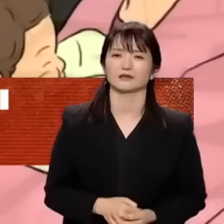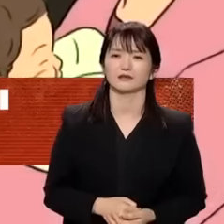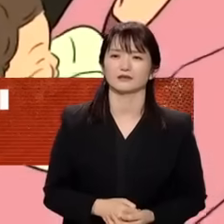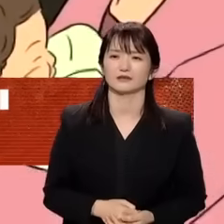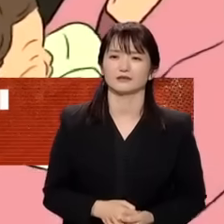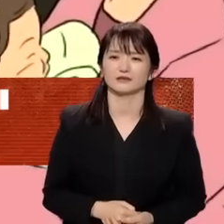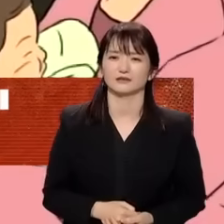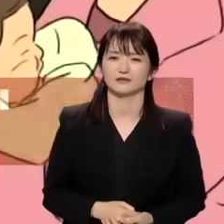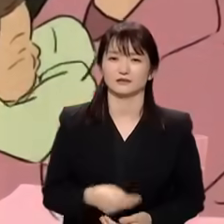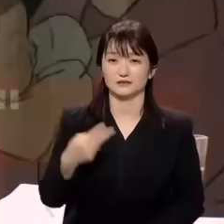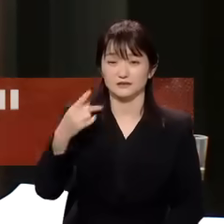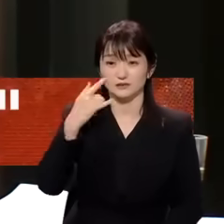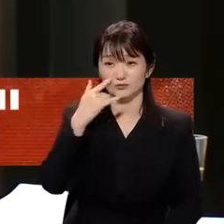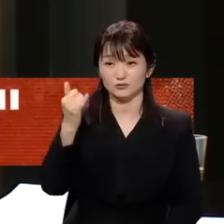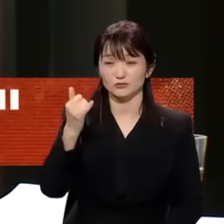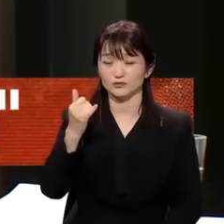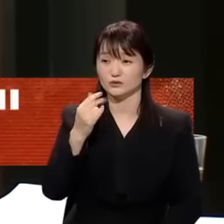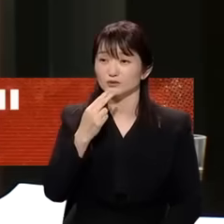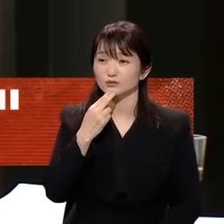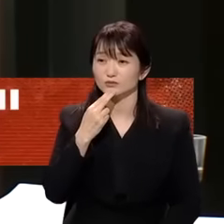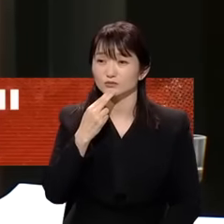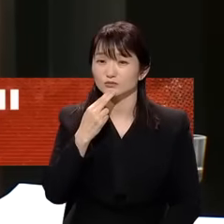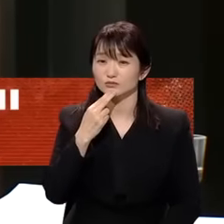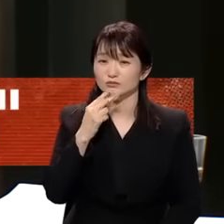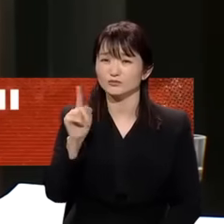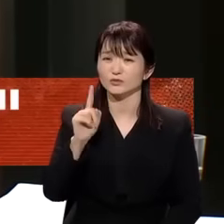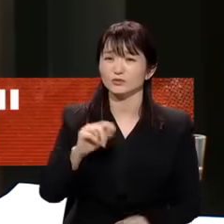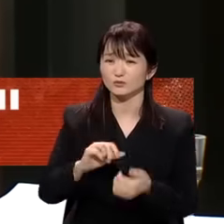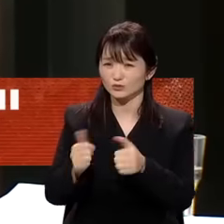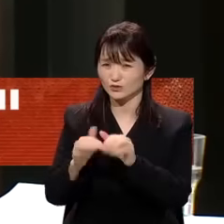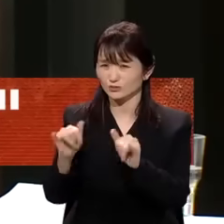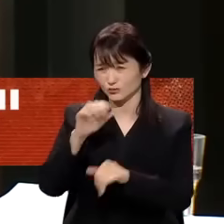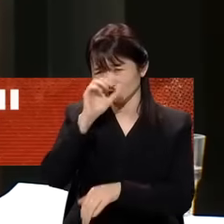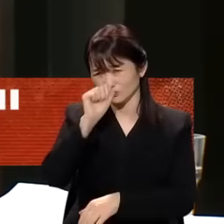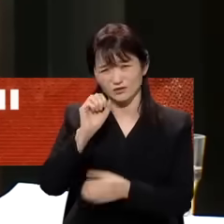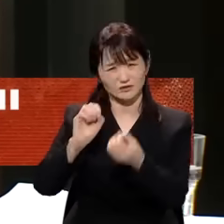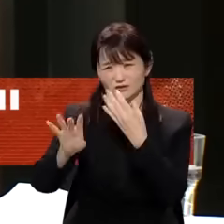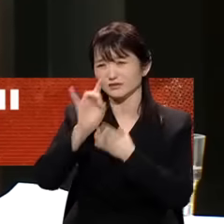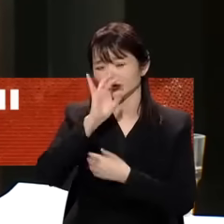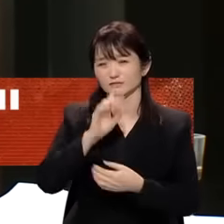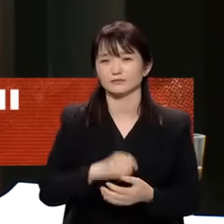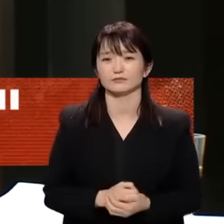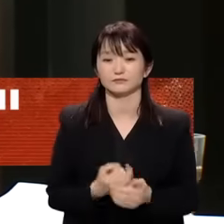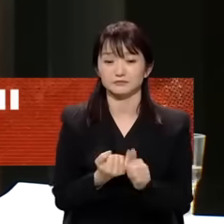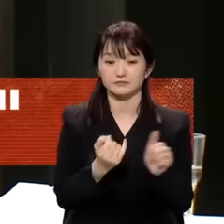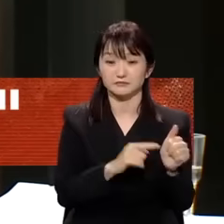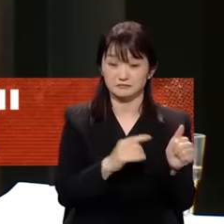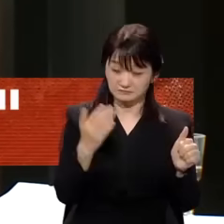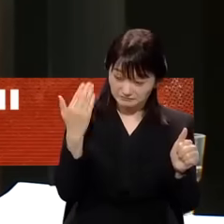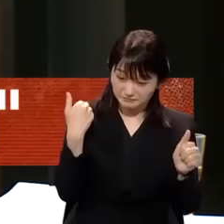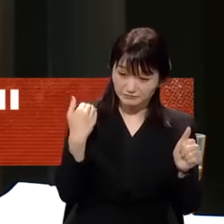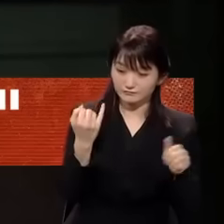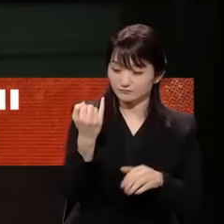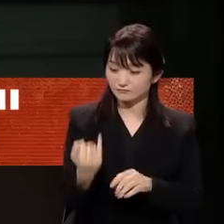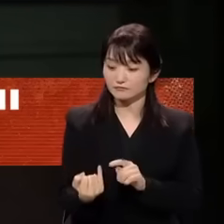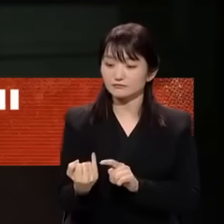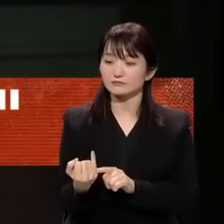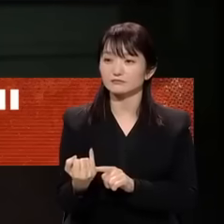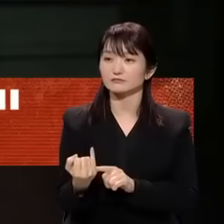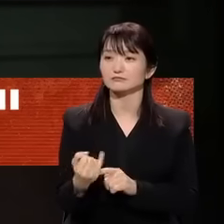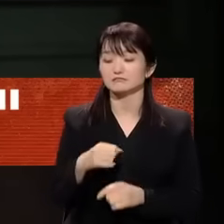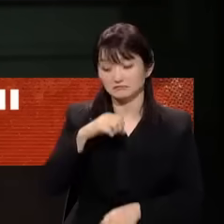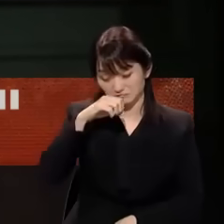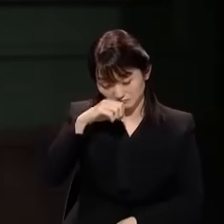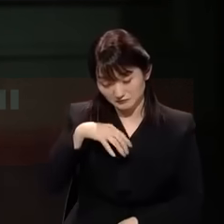이거 시부모님 안 계신다고 이게 너 돌아가신 분들 이거 좋다고 하면 안 되죠 이거는네 남편도 그 전까지만 해도 여동생을 막연하게 부러워